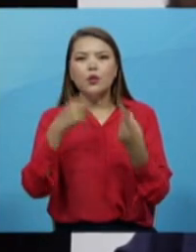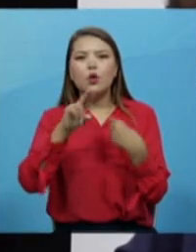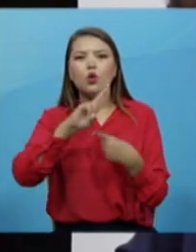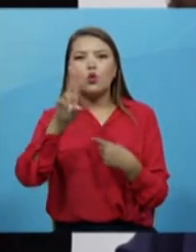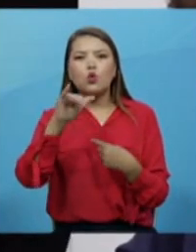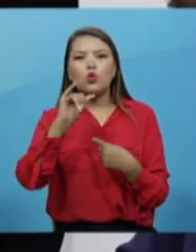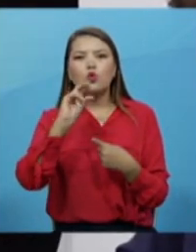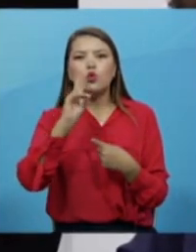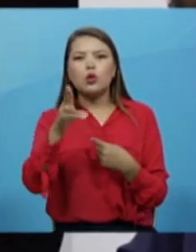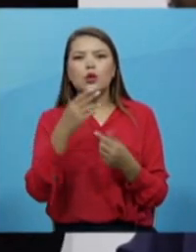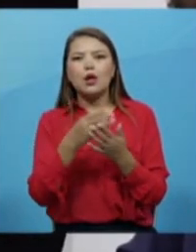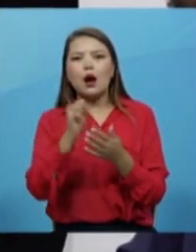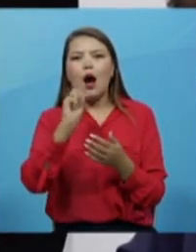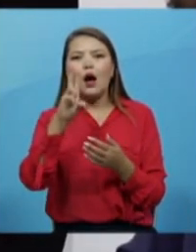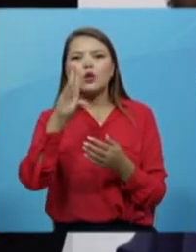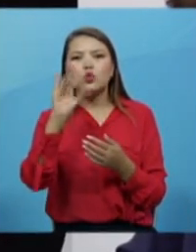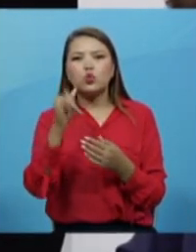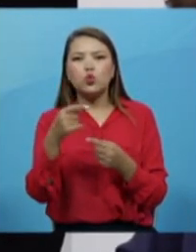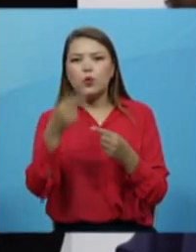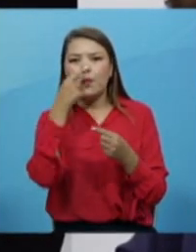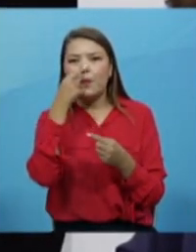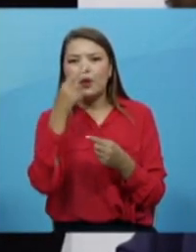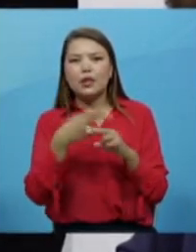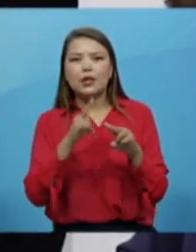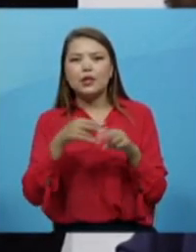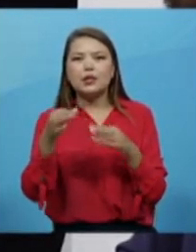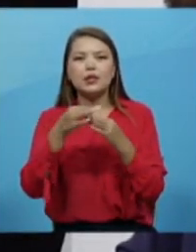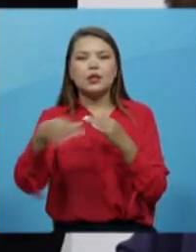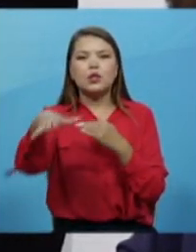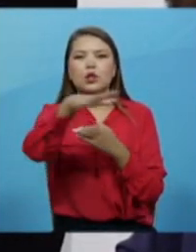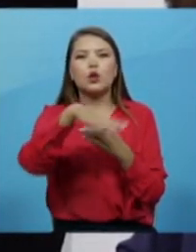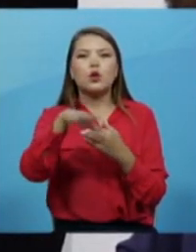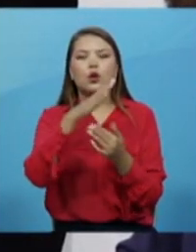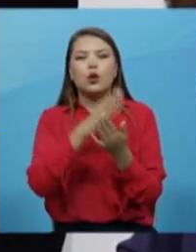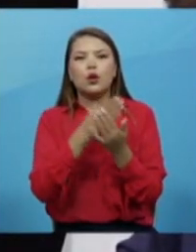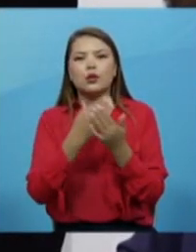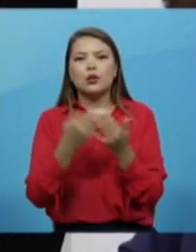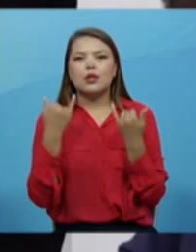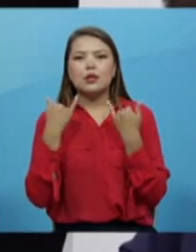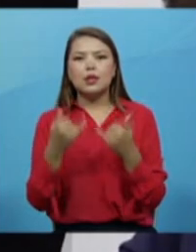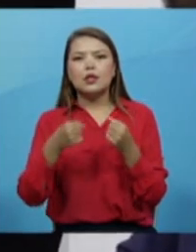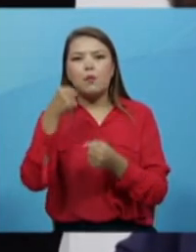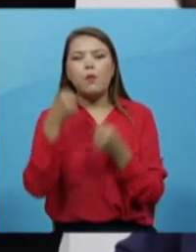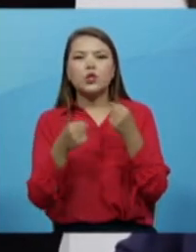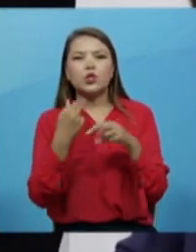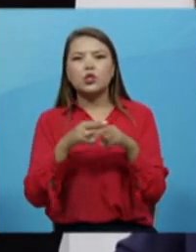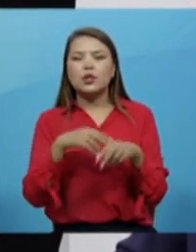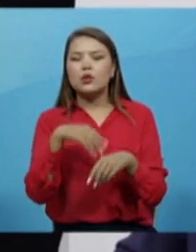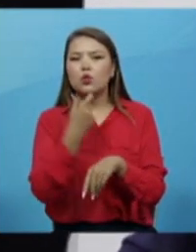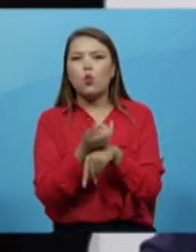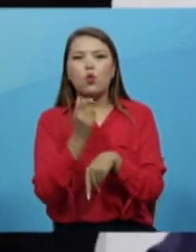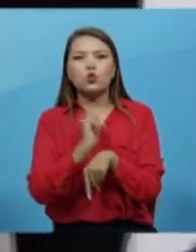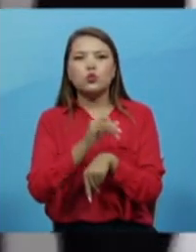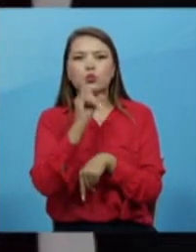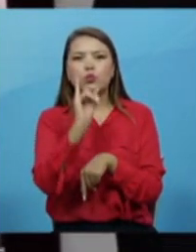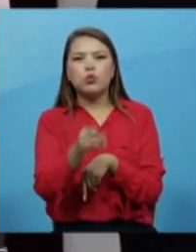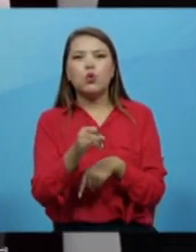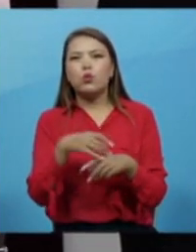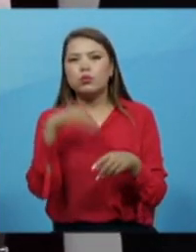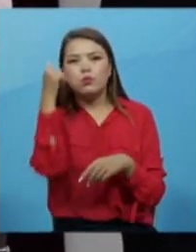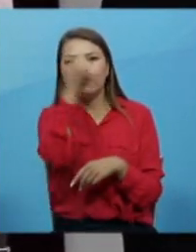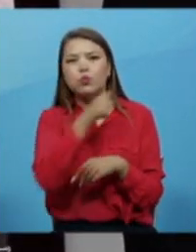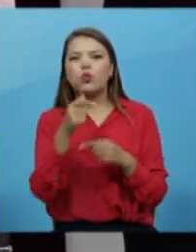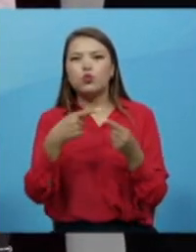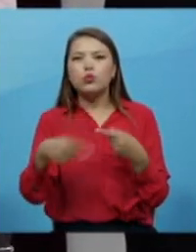Құрғаулына тона Ақсудан бері қарай қарайды, территория. Суған дейтін біздің көлігіміз өте нашар, бірнеше жыл болып